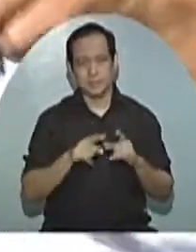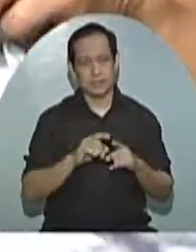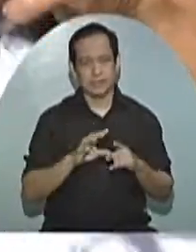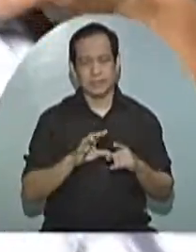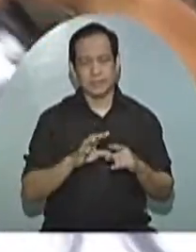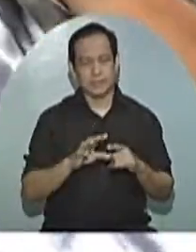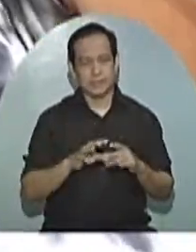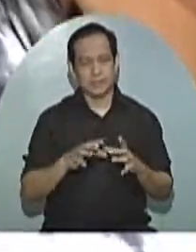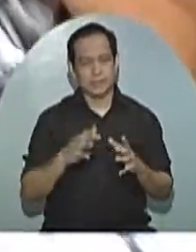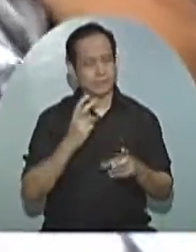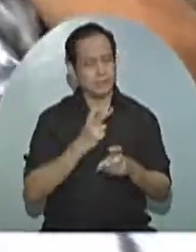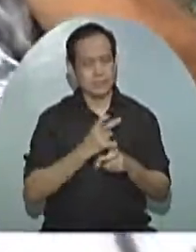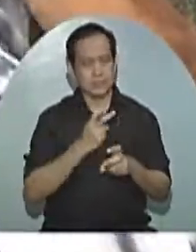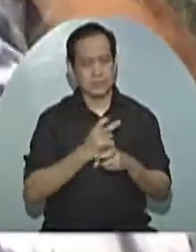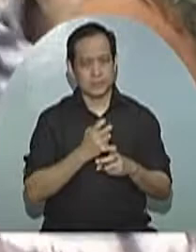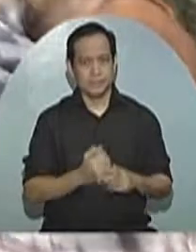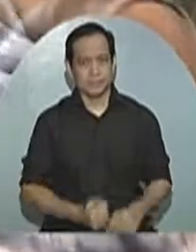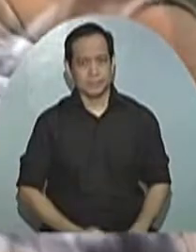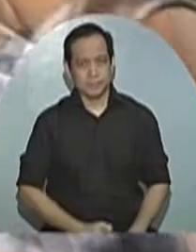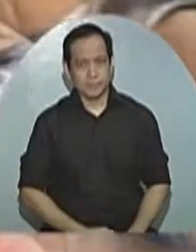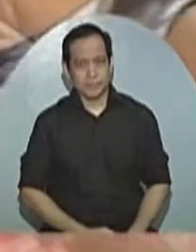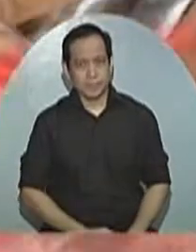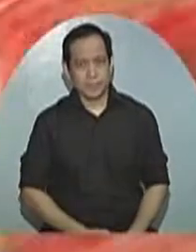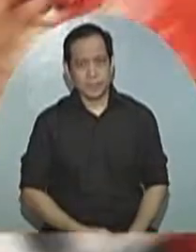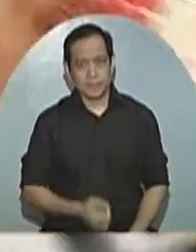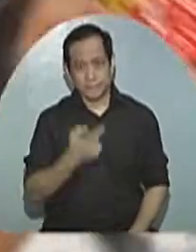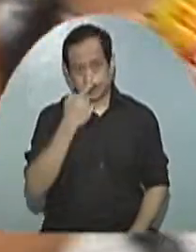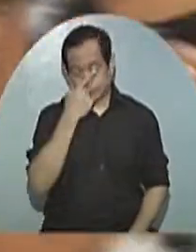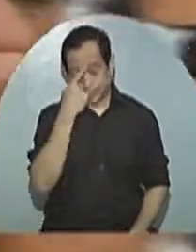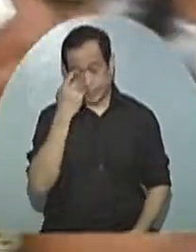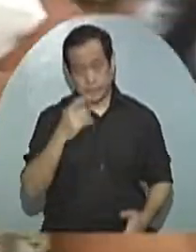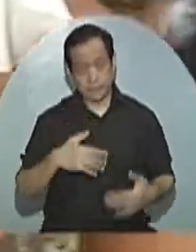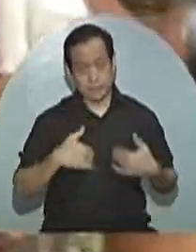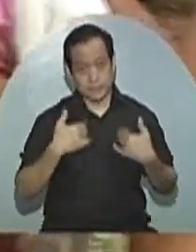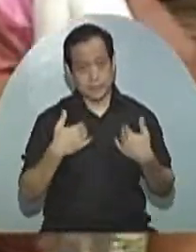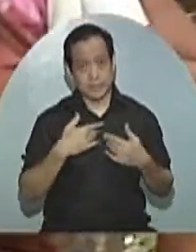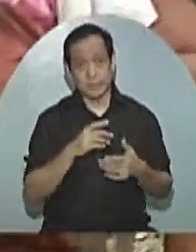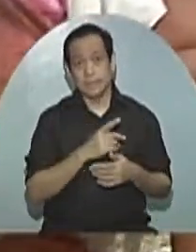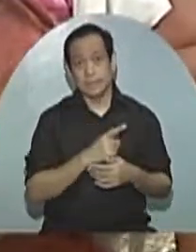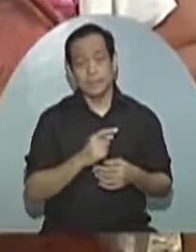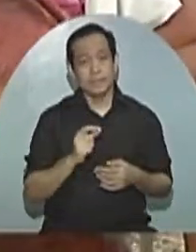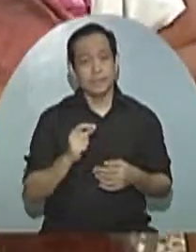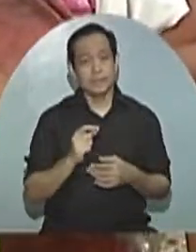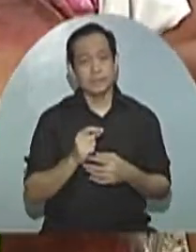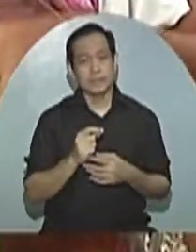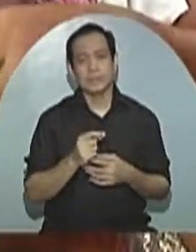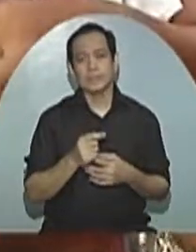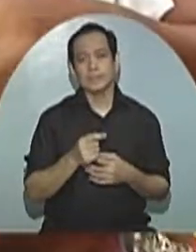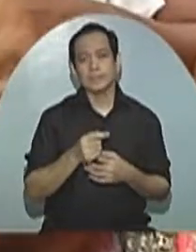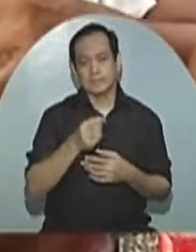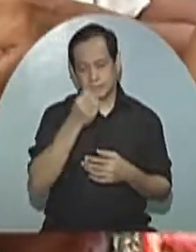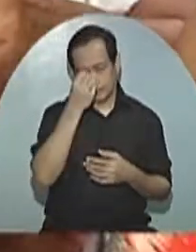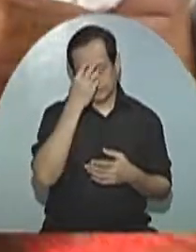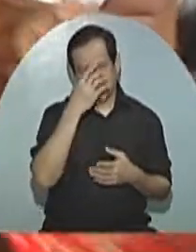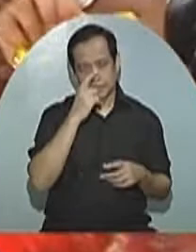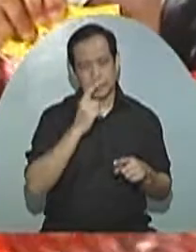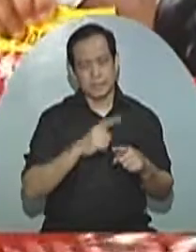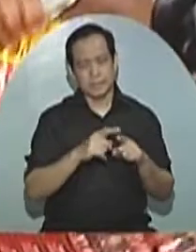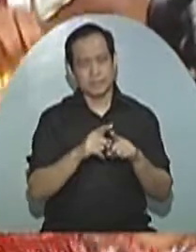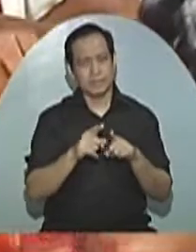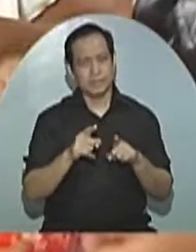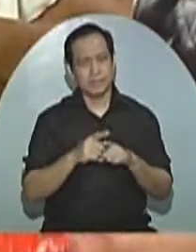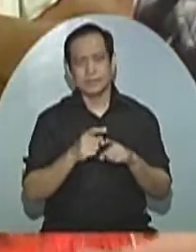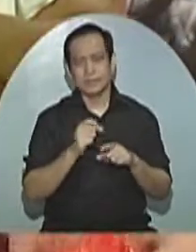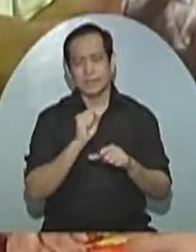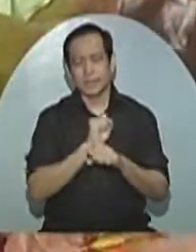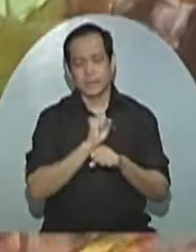kilala. Mahirap po. Dahil sa kanyang edad, hindi na rin kaya ng asawa ni Lola Angelina na